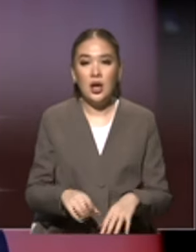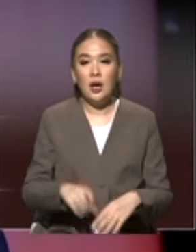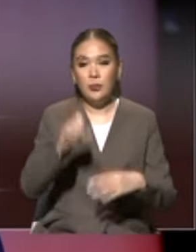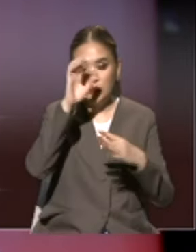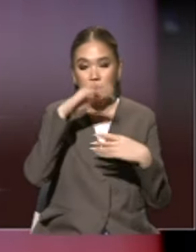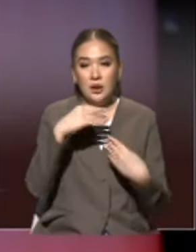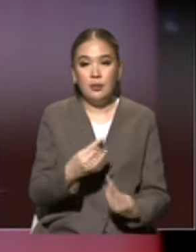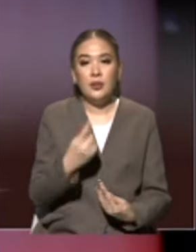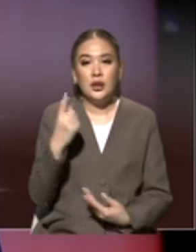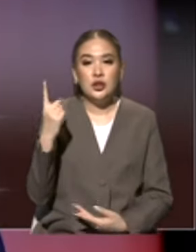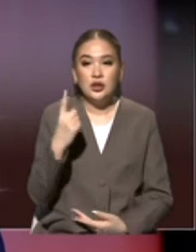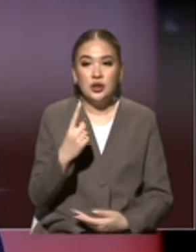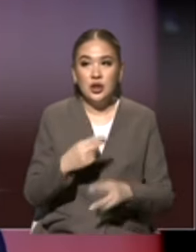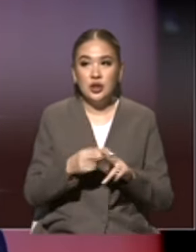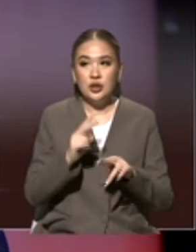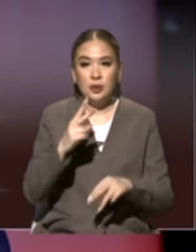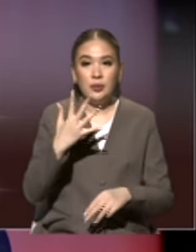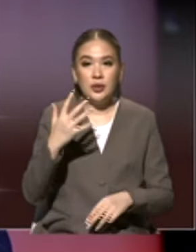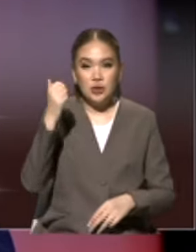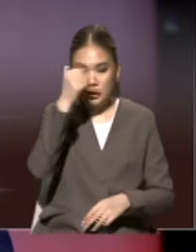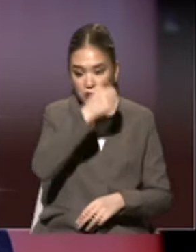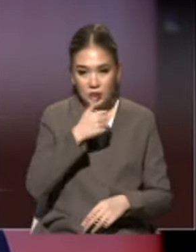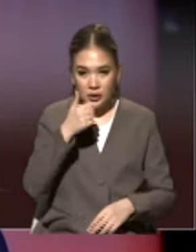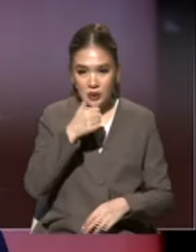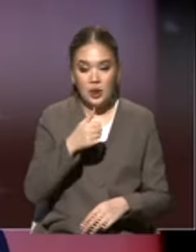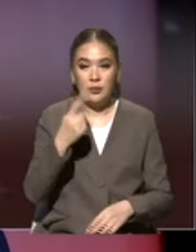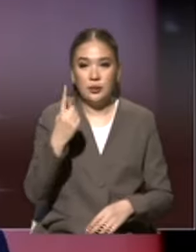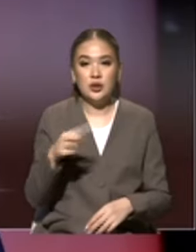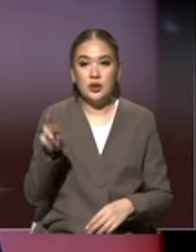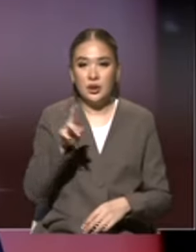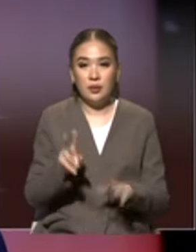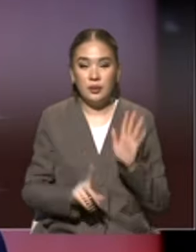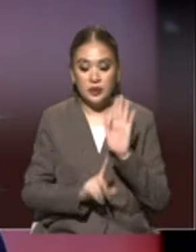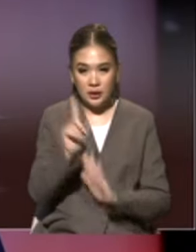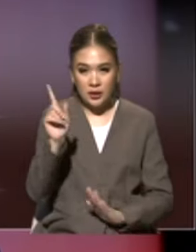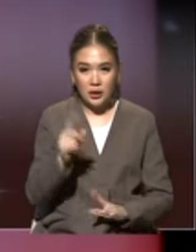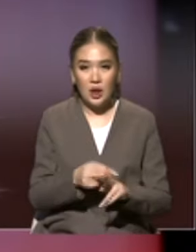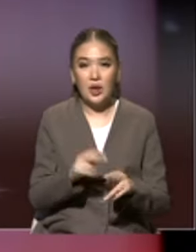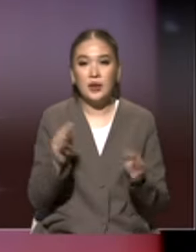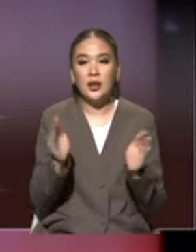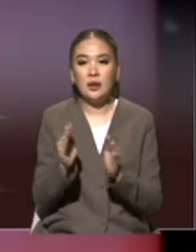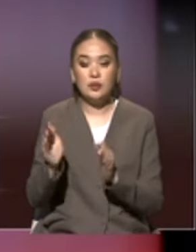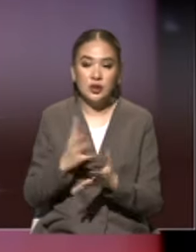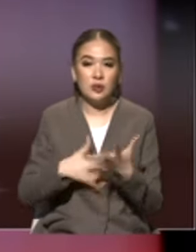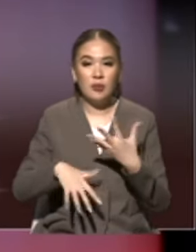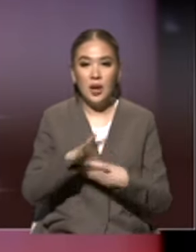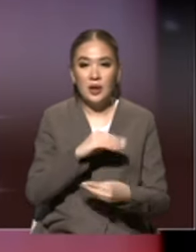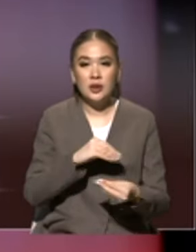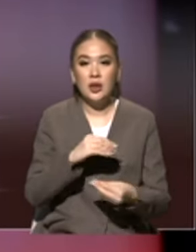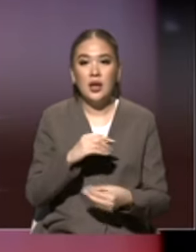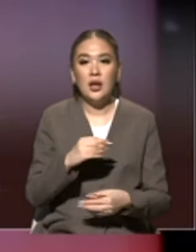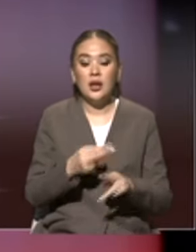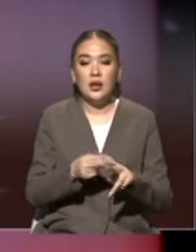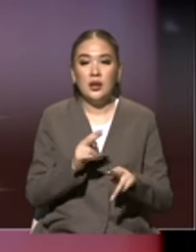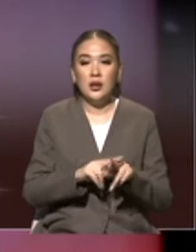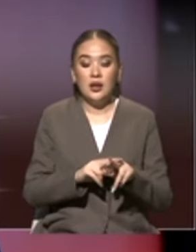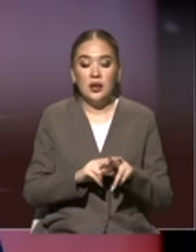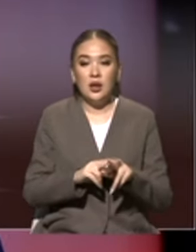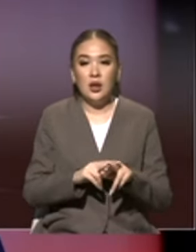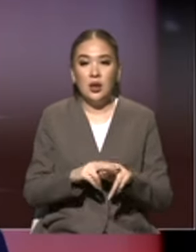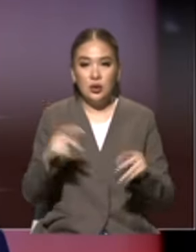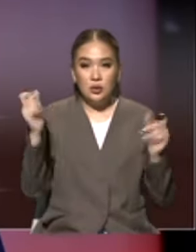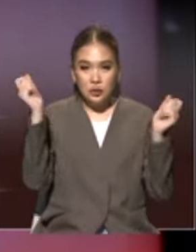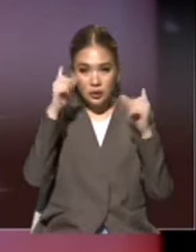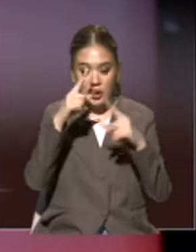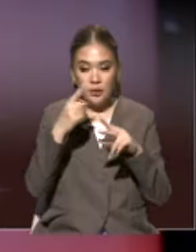қаңтардан 25 жылдан бастап күшіне енеді ғой. Менің ойымша осы кемшіліктердің барлығын қазір еске алып отырмыз. Ол жерде жаңағы тек